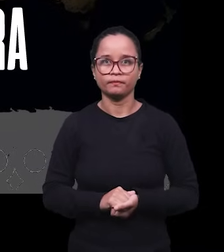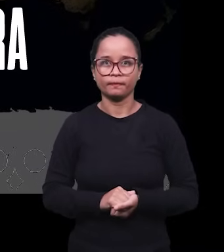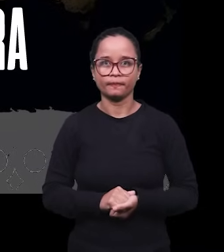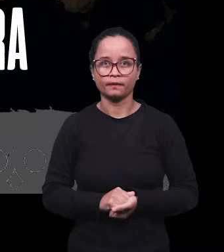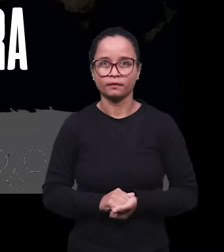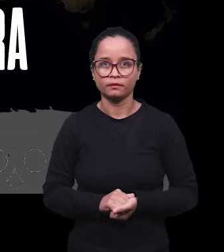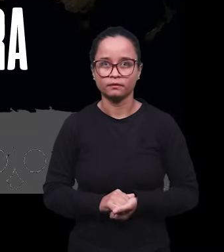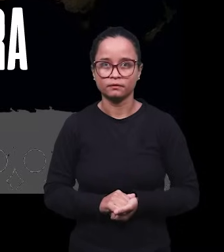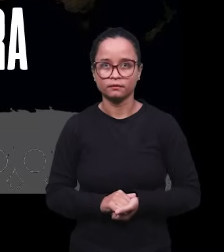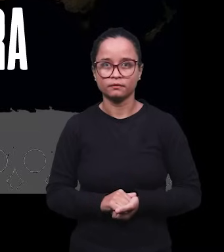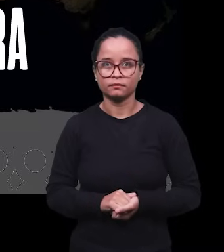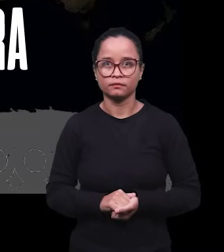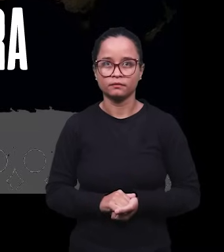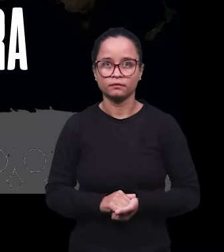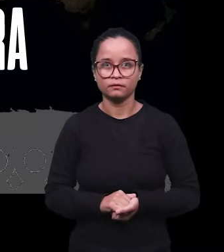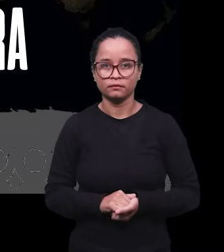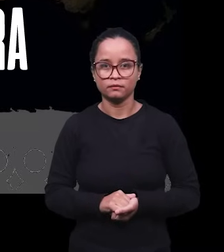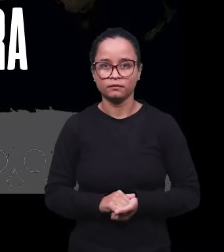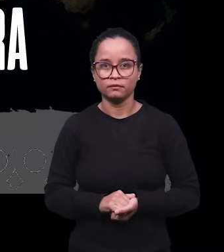есть небесный Отец.